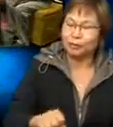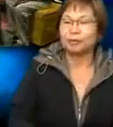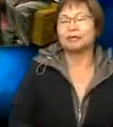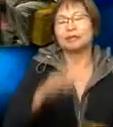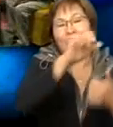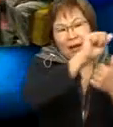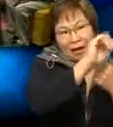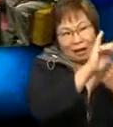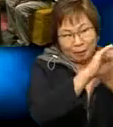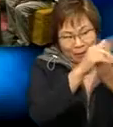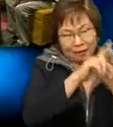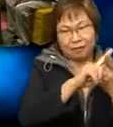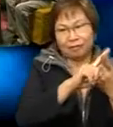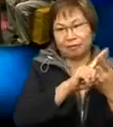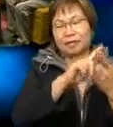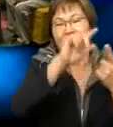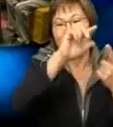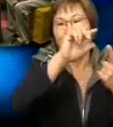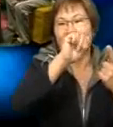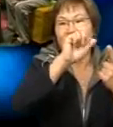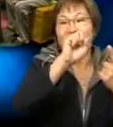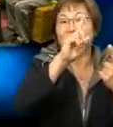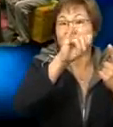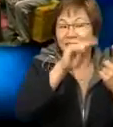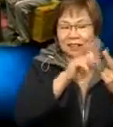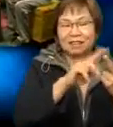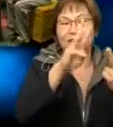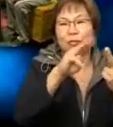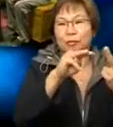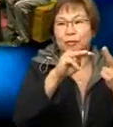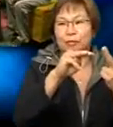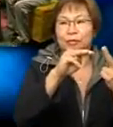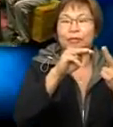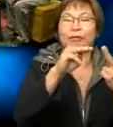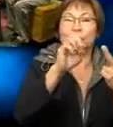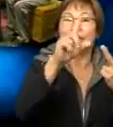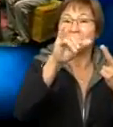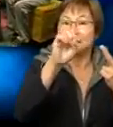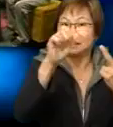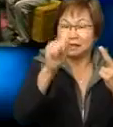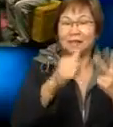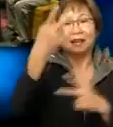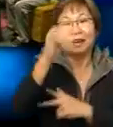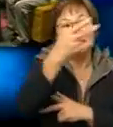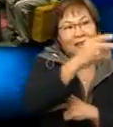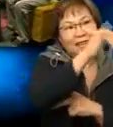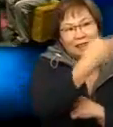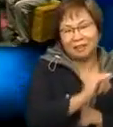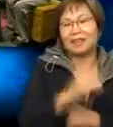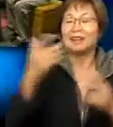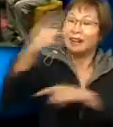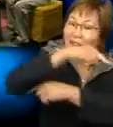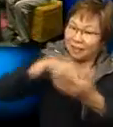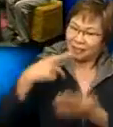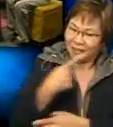iaitu Aiman. Hai. Ashwin. Hai. Dan Vanessa. Hai. Baiklah, hari ini